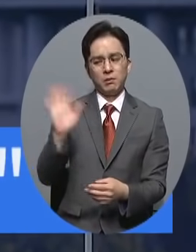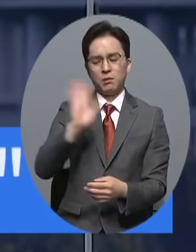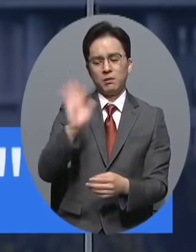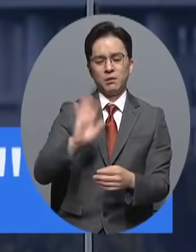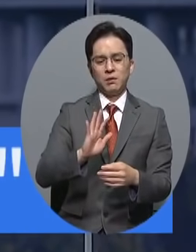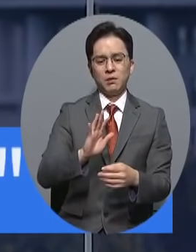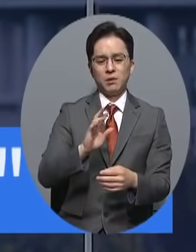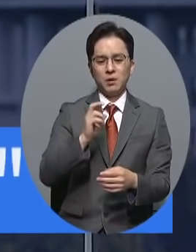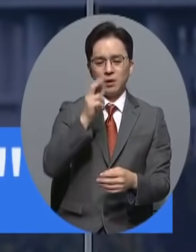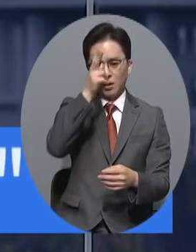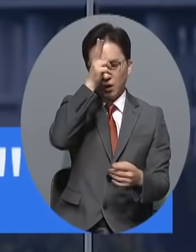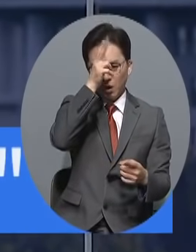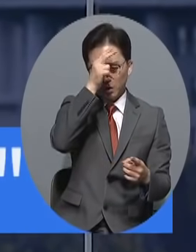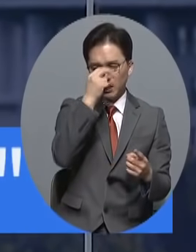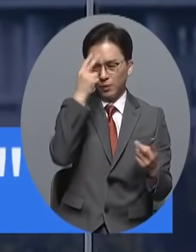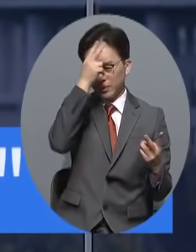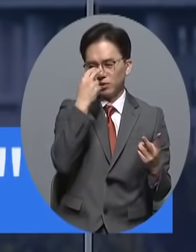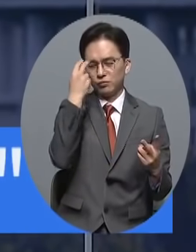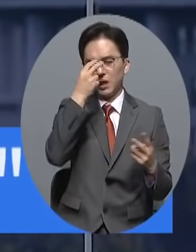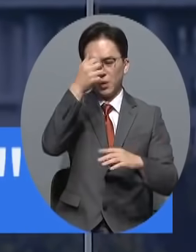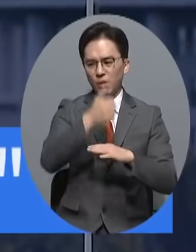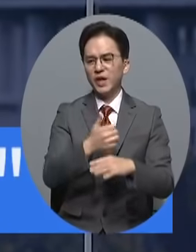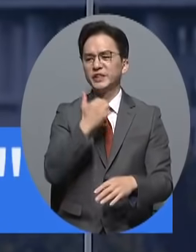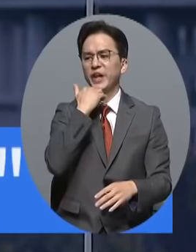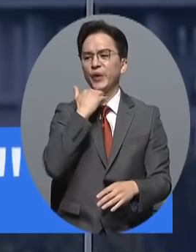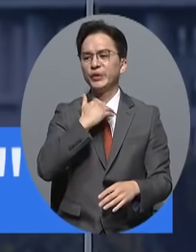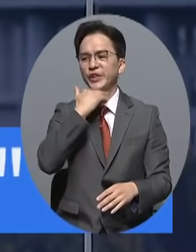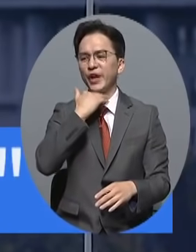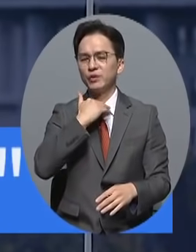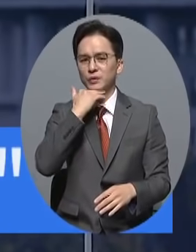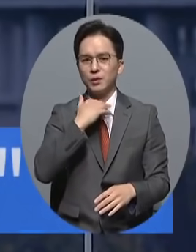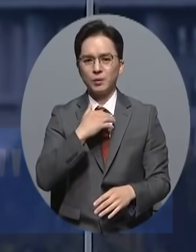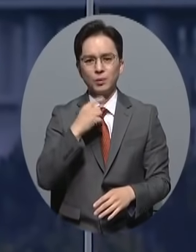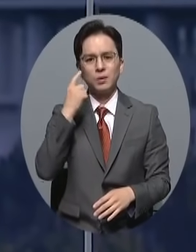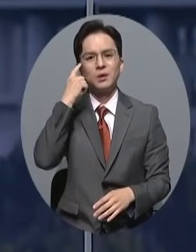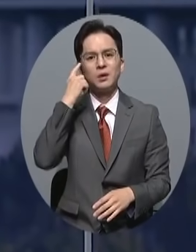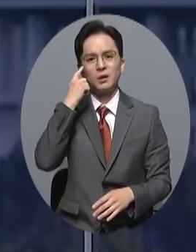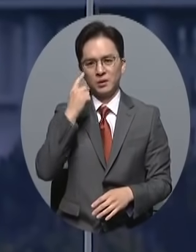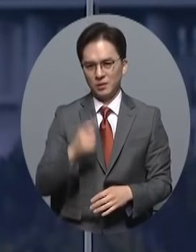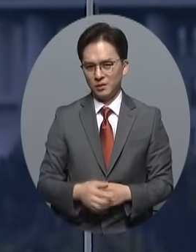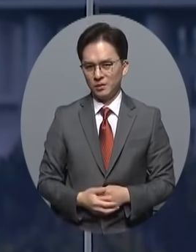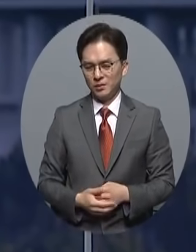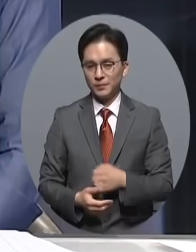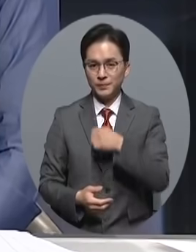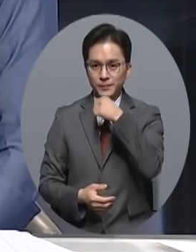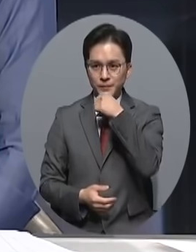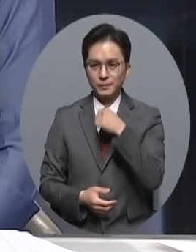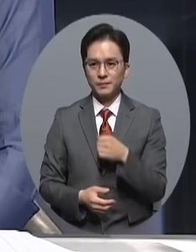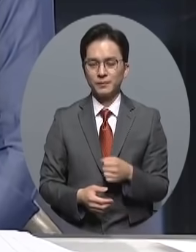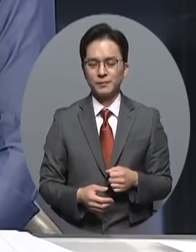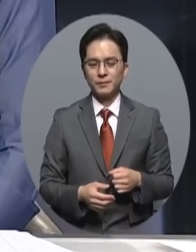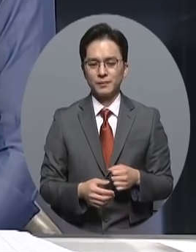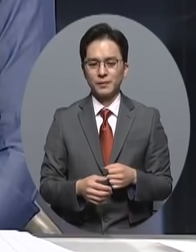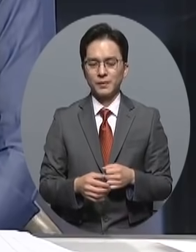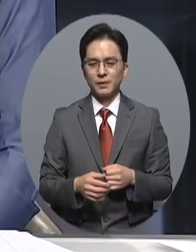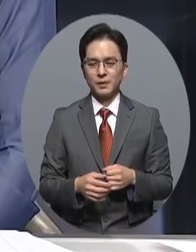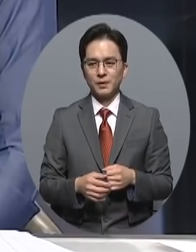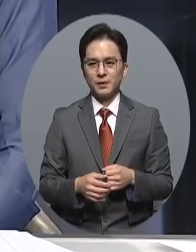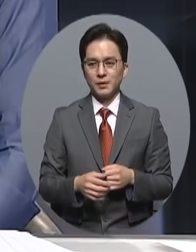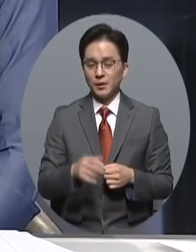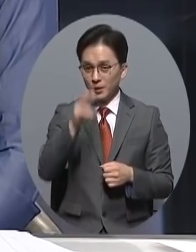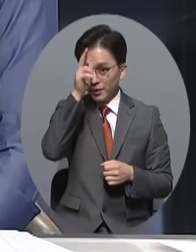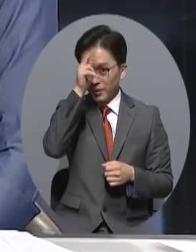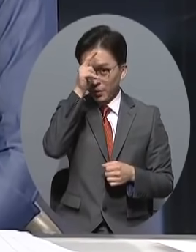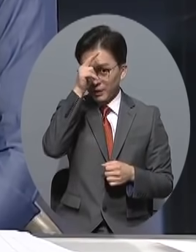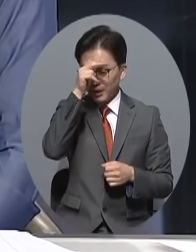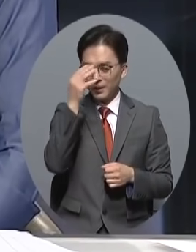본인의 진심과는 좀 다른 그런 속내가 들어있지 않느냐는 생각이 드는 거죠. 그렇군요. 경찰이 FIU로부터 자금 흐름 이상하다 받은 게